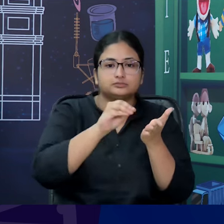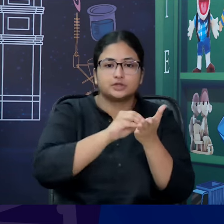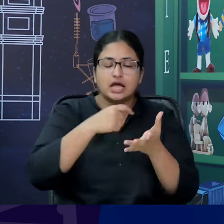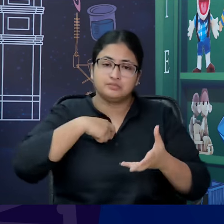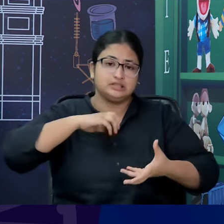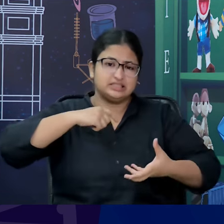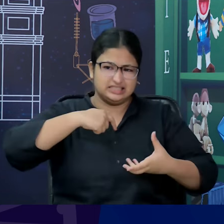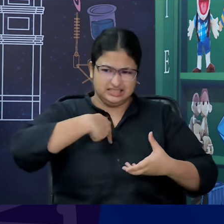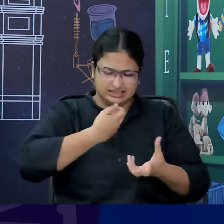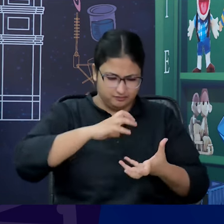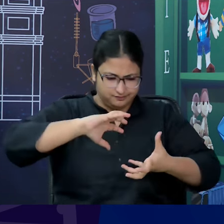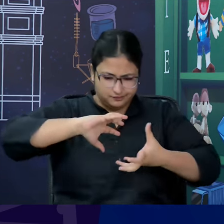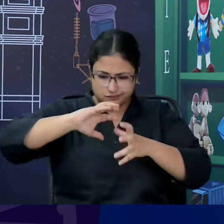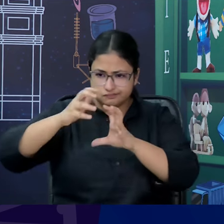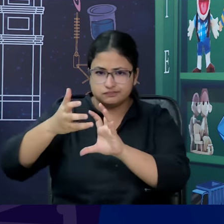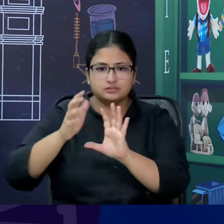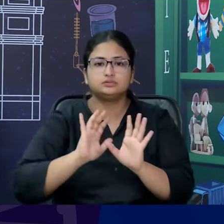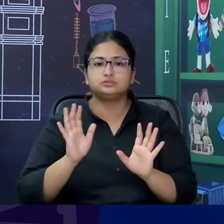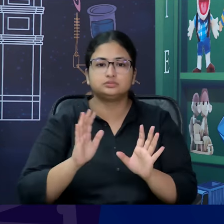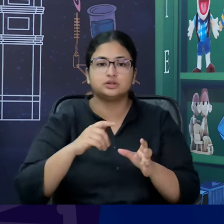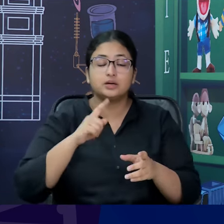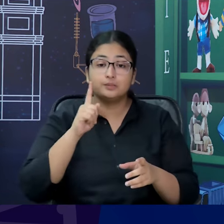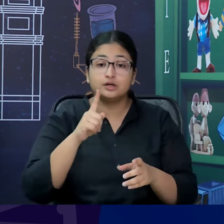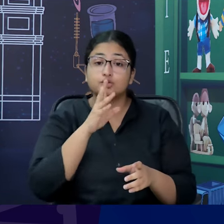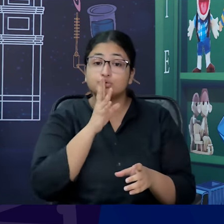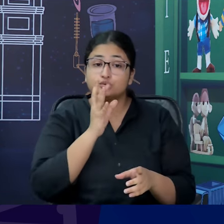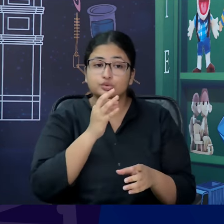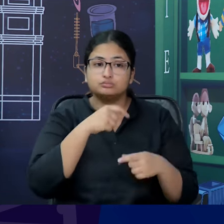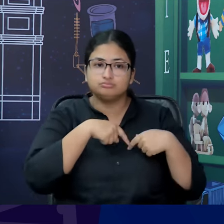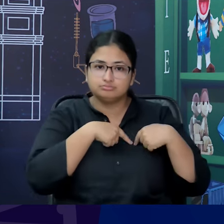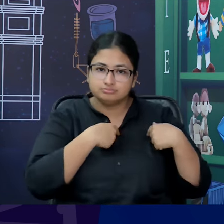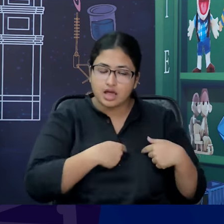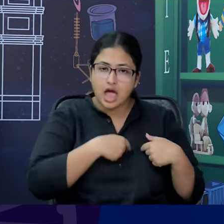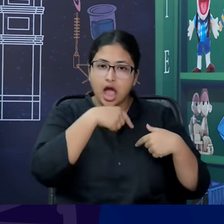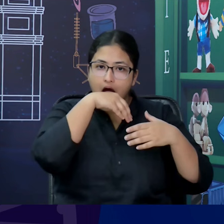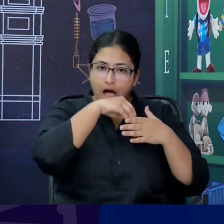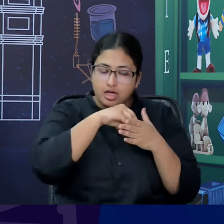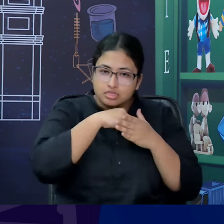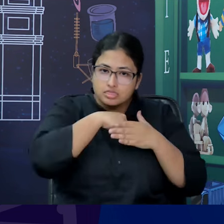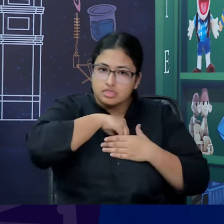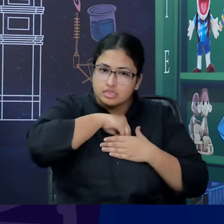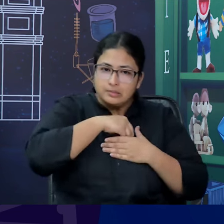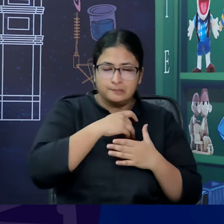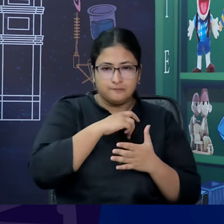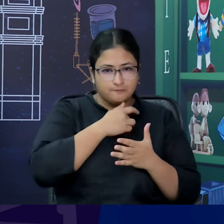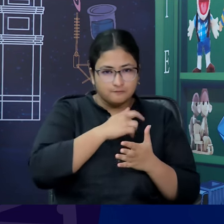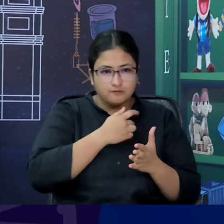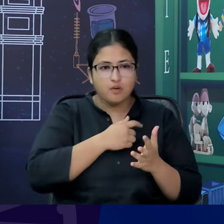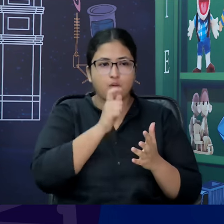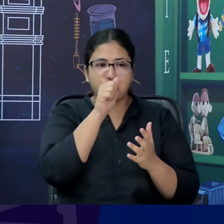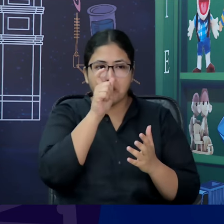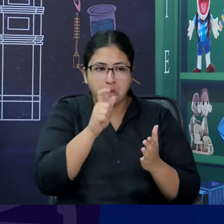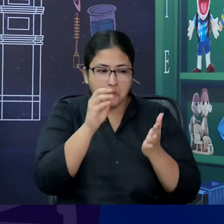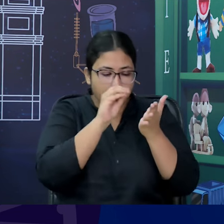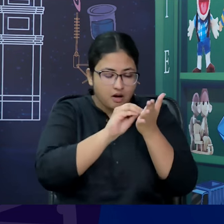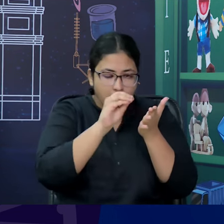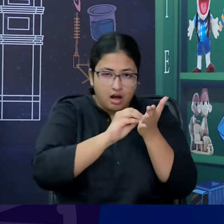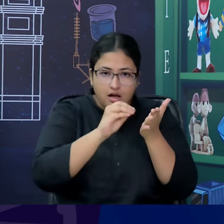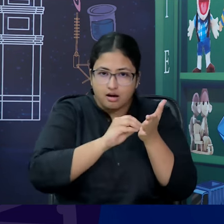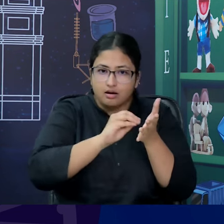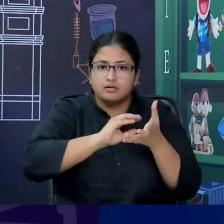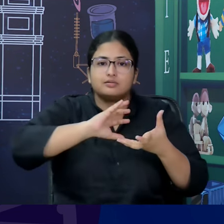का बोलते तो हैं कि कविता बनती है लेकिन उसका जन्म हमारे मन से हमारे हृदय से होता है और आज हम कुवर नारायण जी की